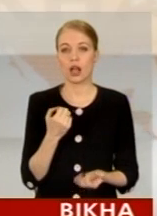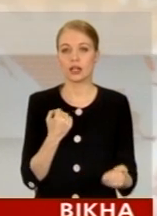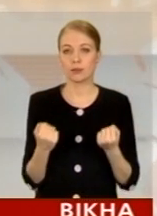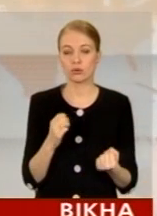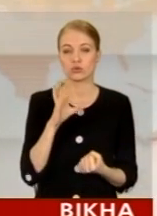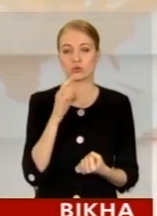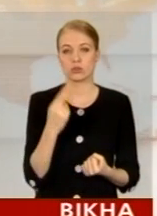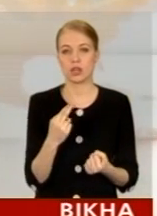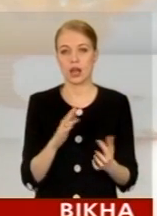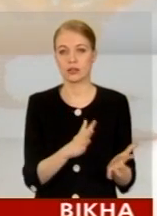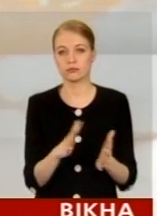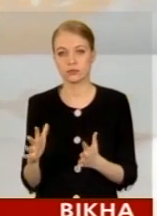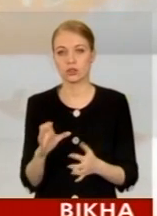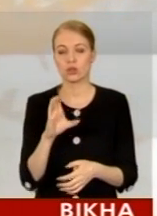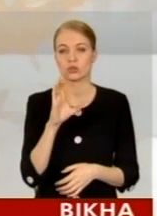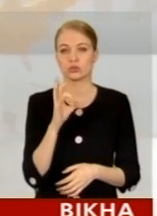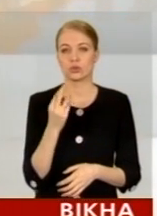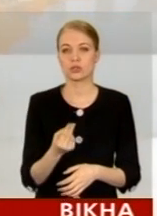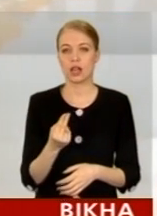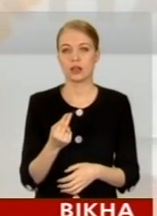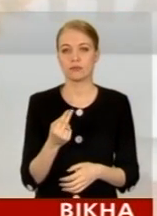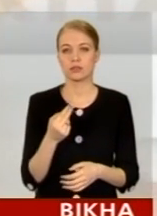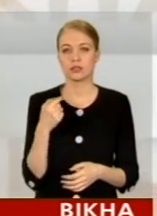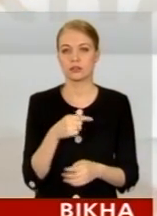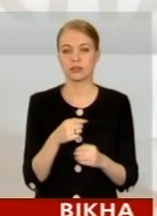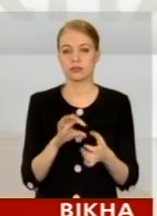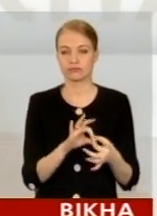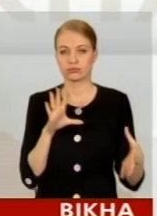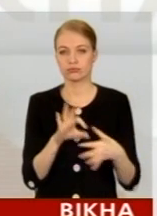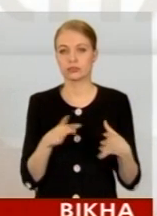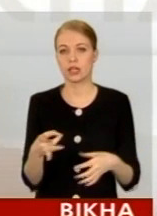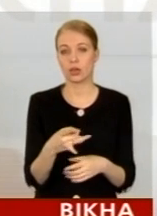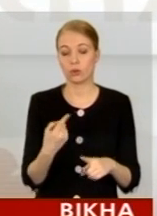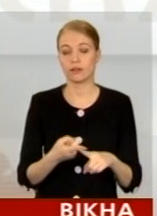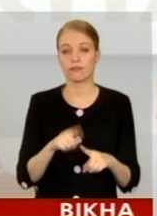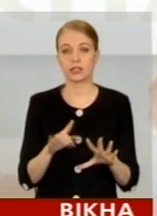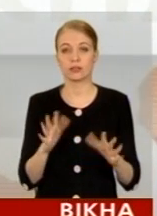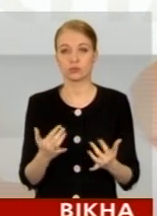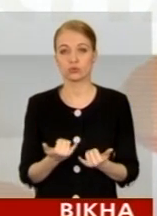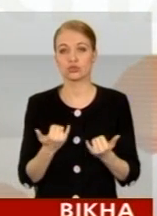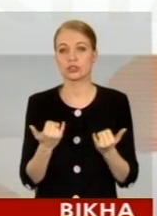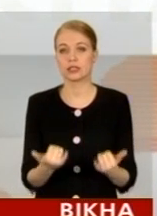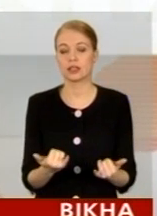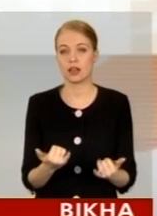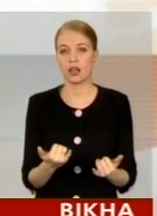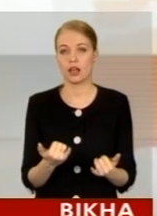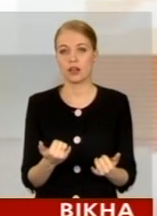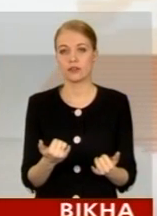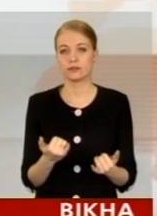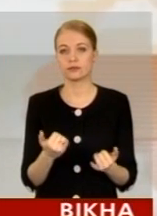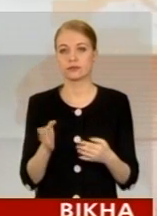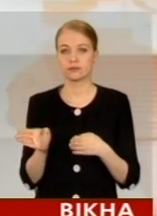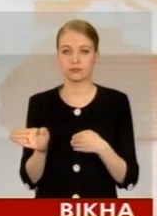социальными взрывами, потенциальными отвалами регионов. В этом случае для отвлечения